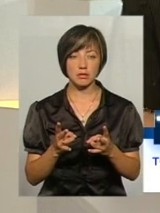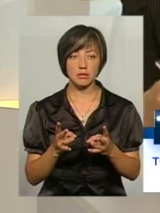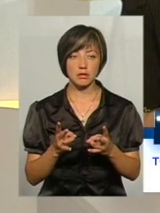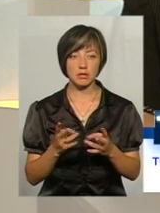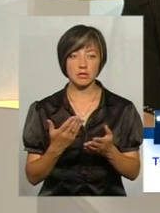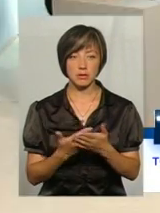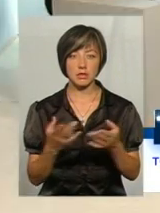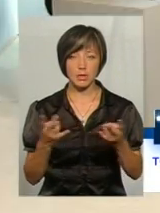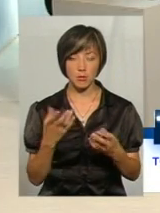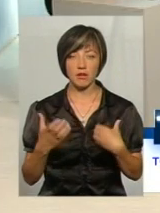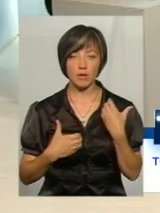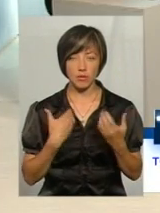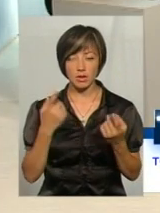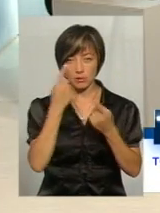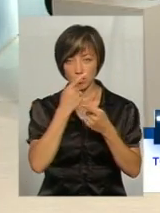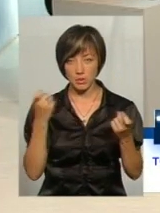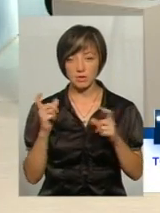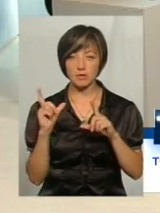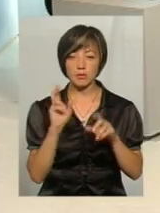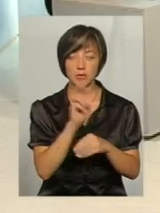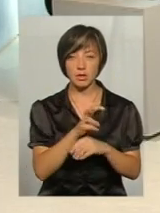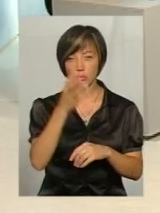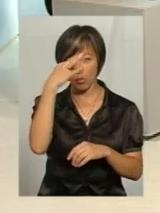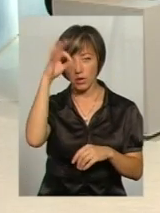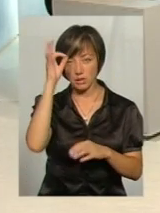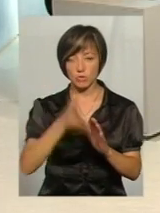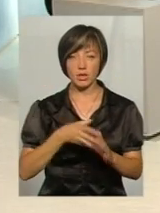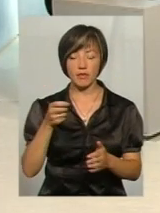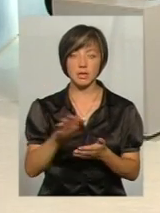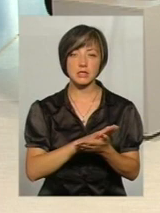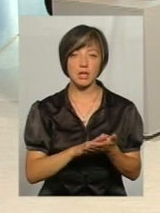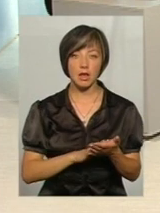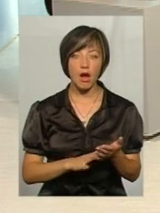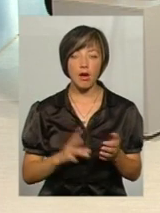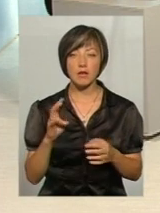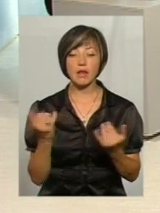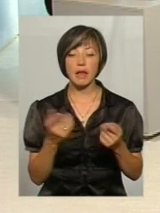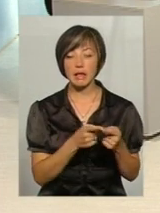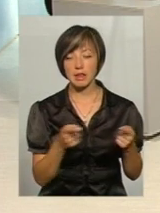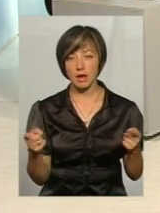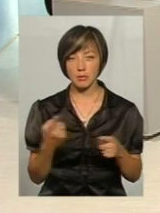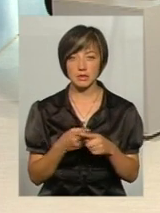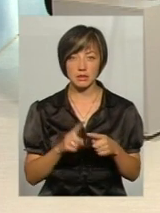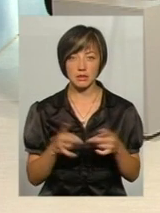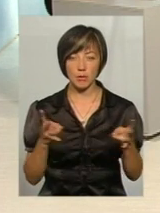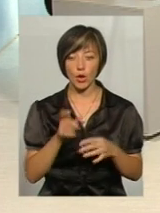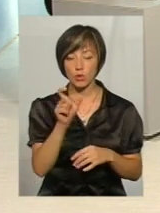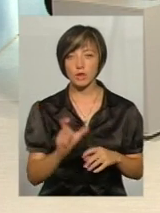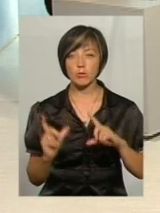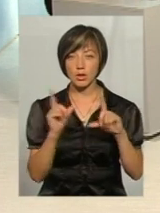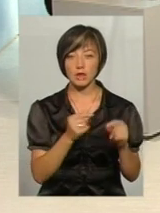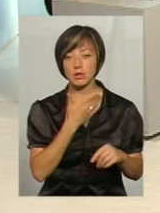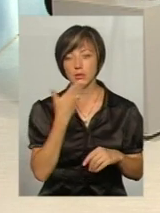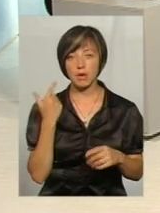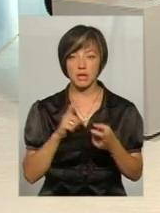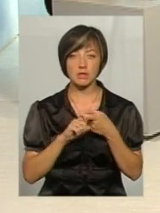якусь інформацію, йти в поліцію, подавати заяву, на яких термінах це? От людина поїхала, немає від